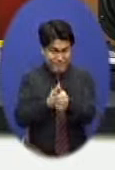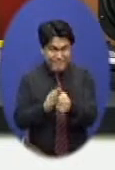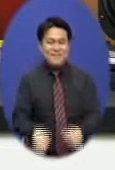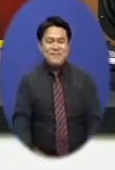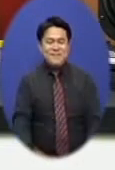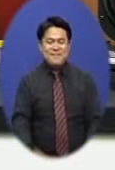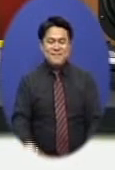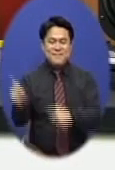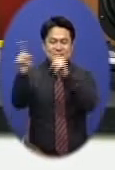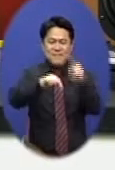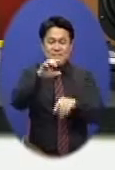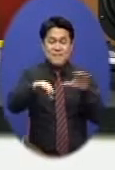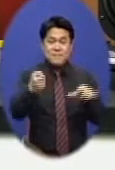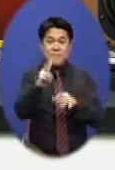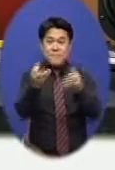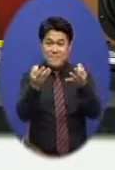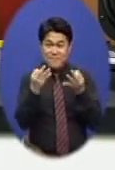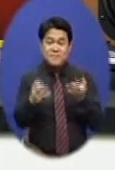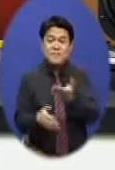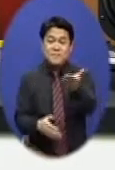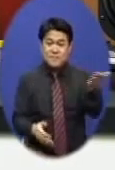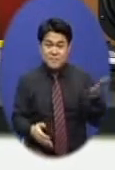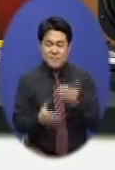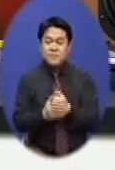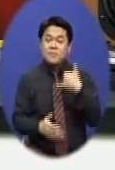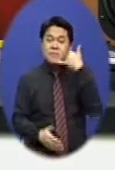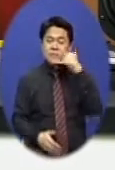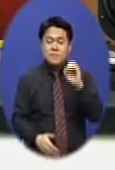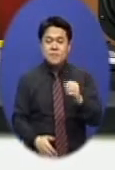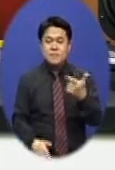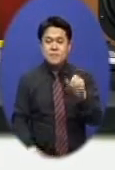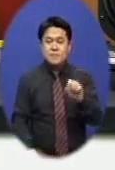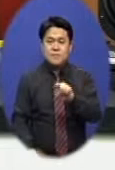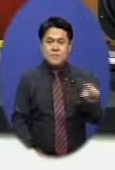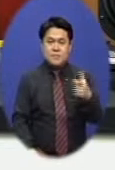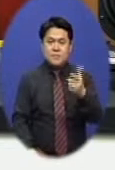바랄게요. 전국에 네. 계신 시청자 여러분. 자, ARS